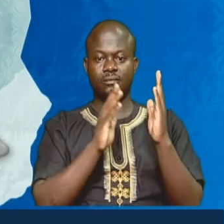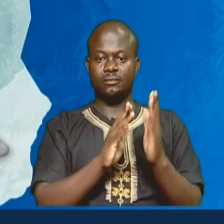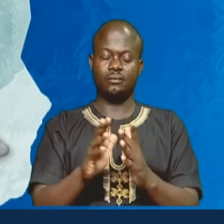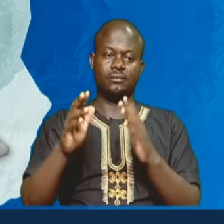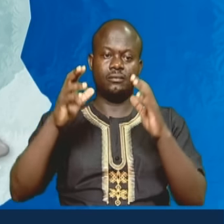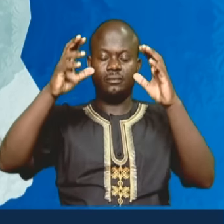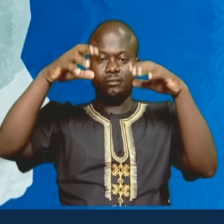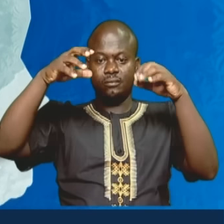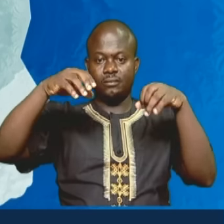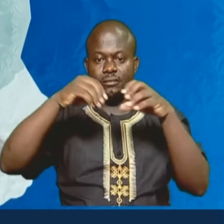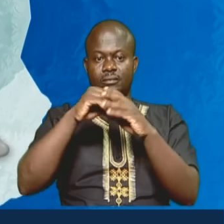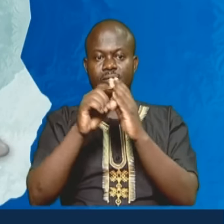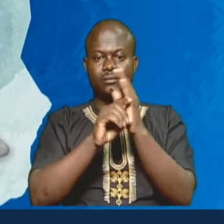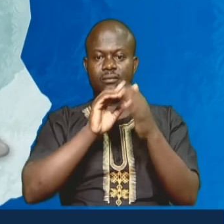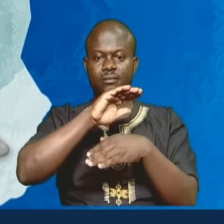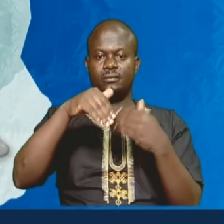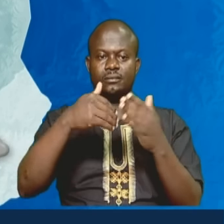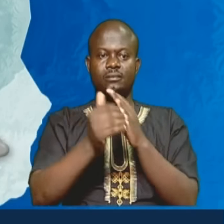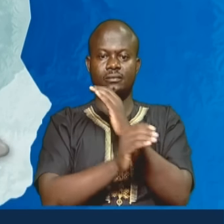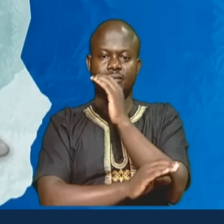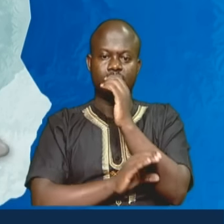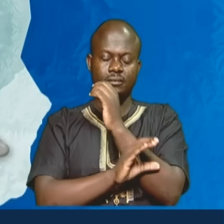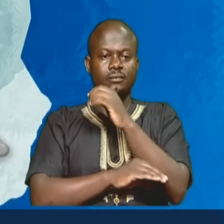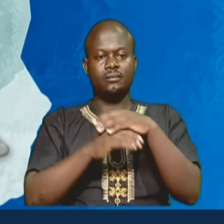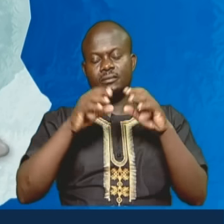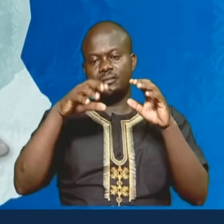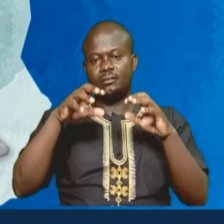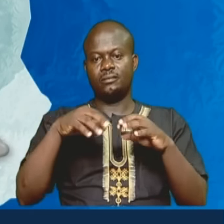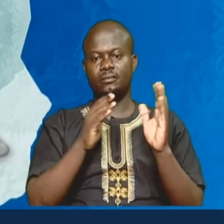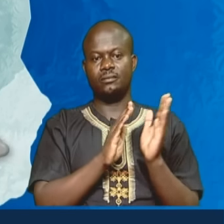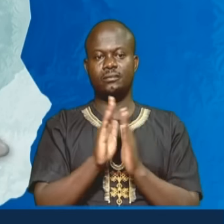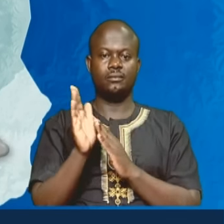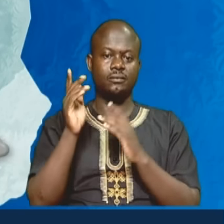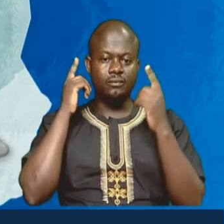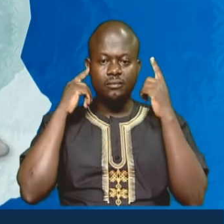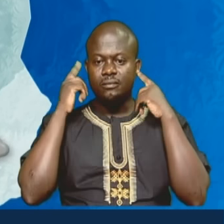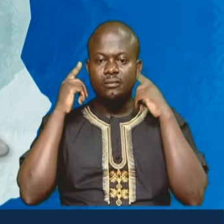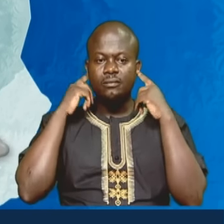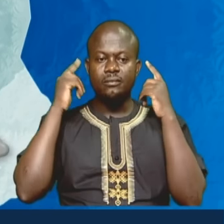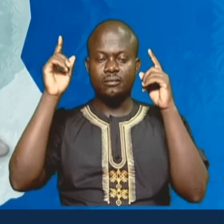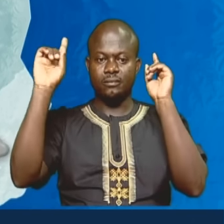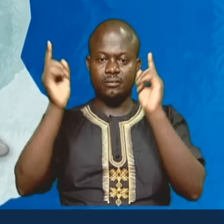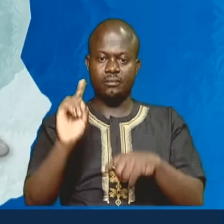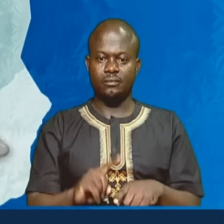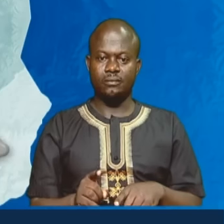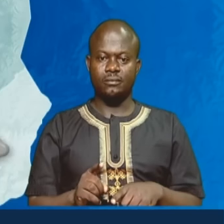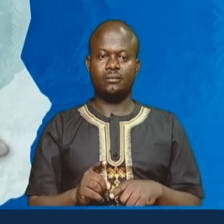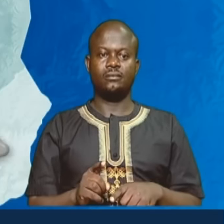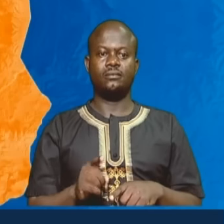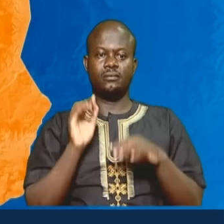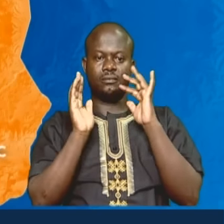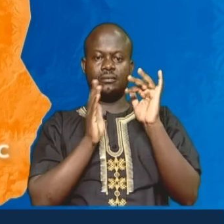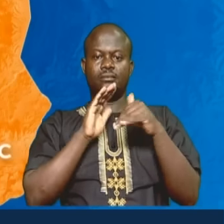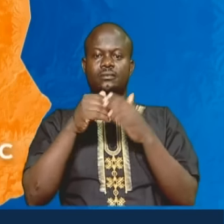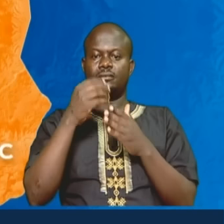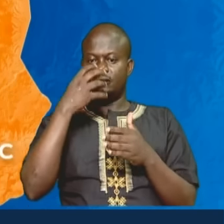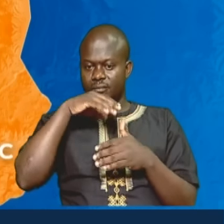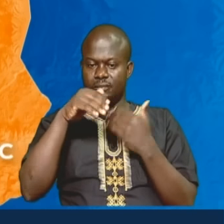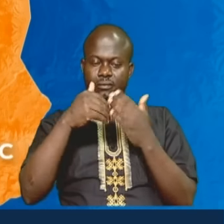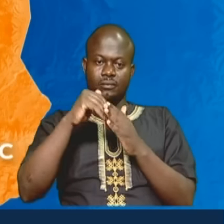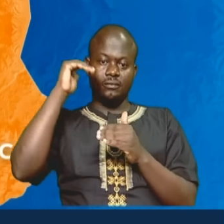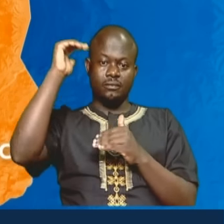turere twose tw'igihugu. Iyi mvura bikaba biteganyijwe yuko izumvikanamo inkuba. Igipimo cy'ubushyuhe bwo